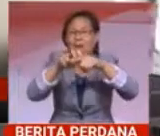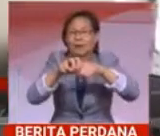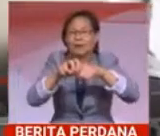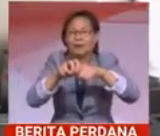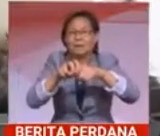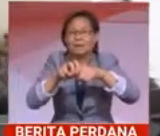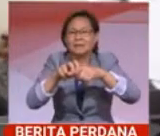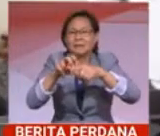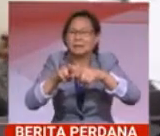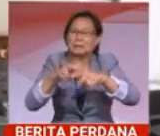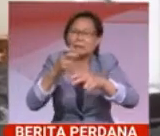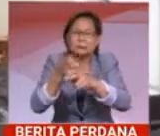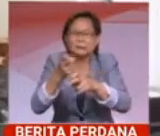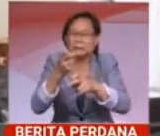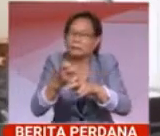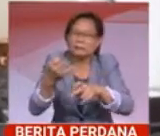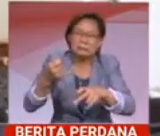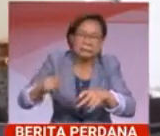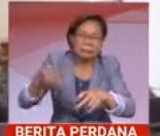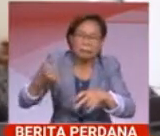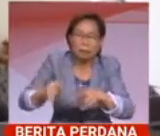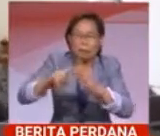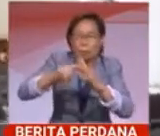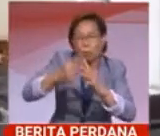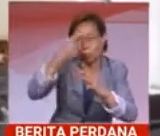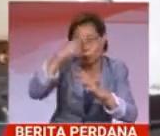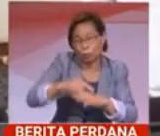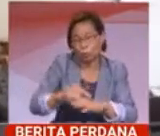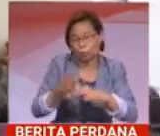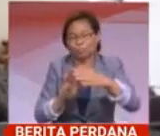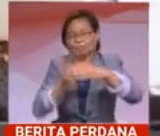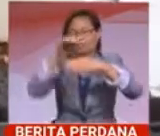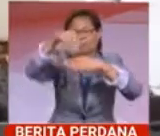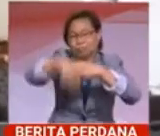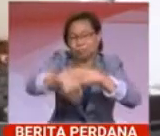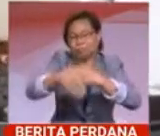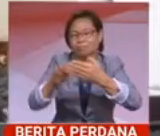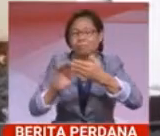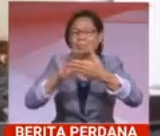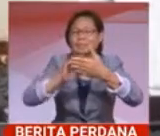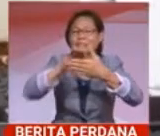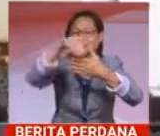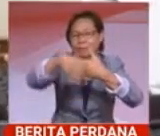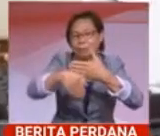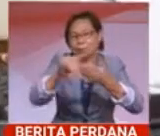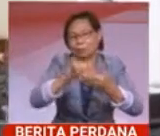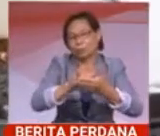depannya. Namun ia nampak seperti tidak berdaya pada mulanya untuk melepasi tingkap babi.